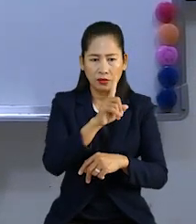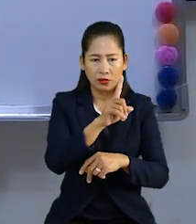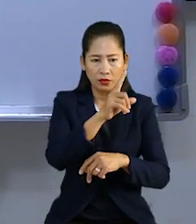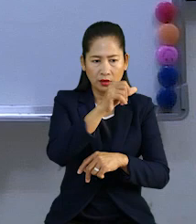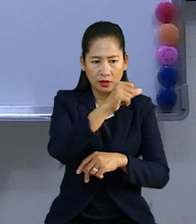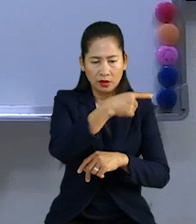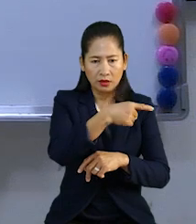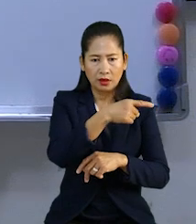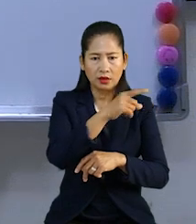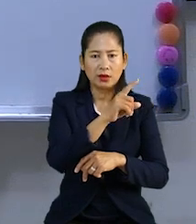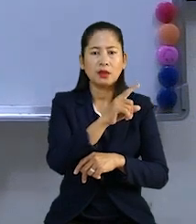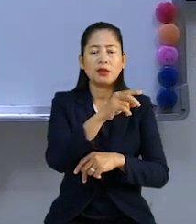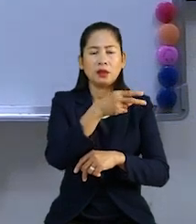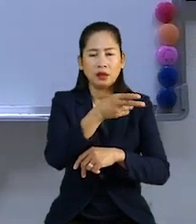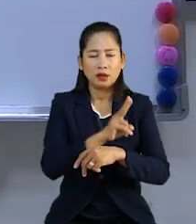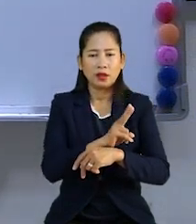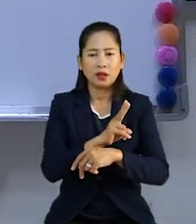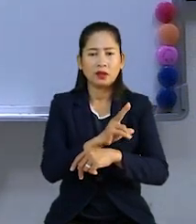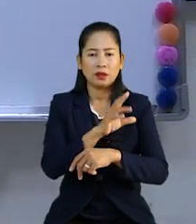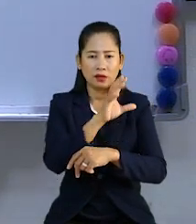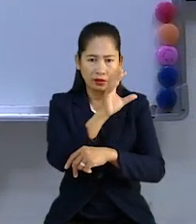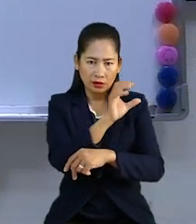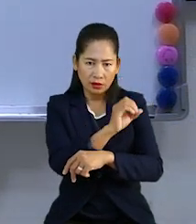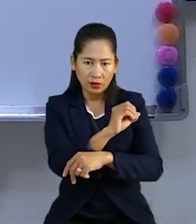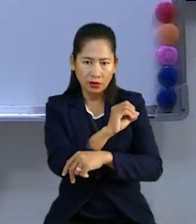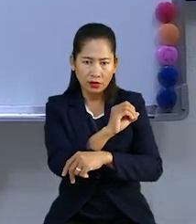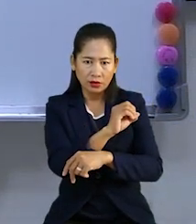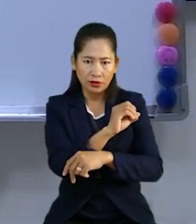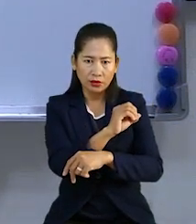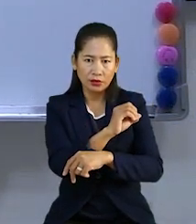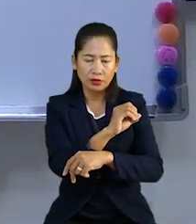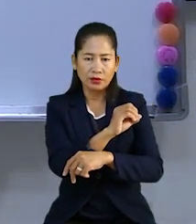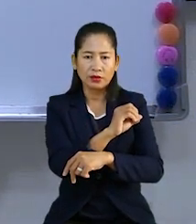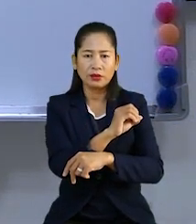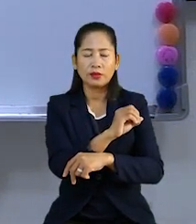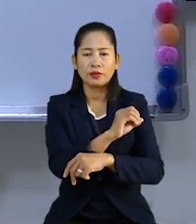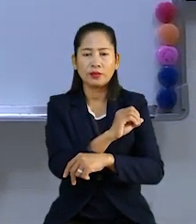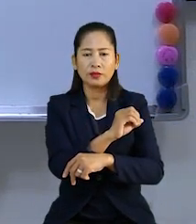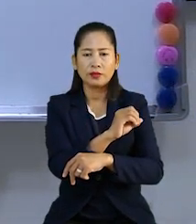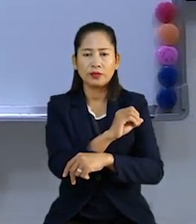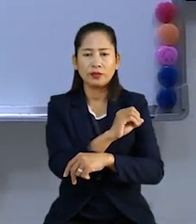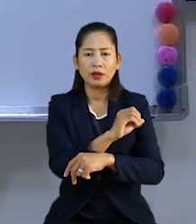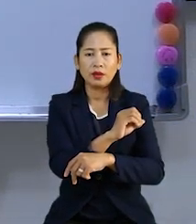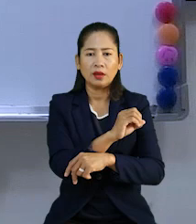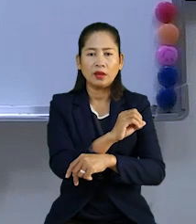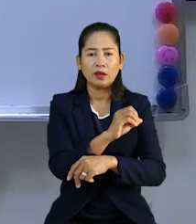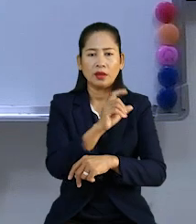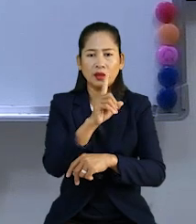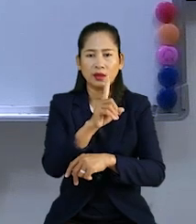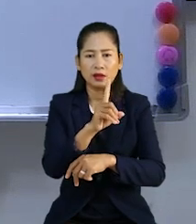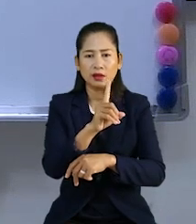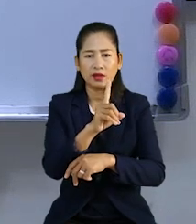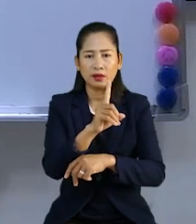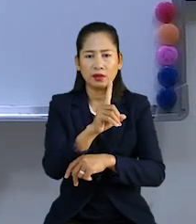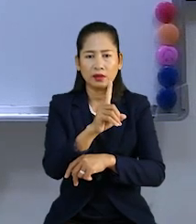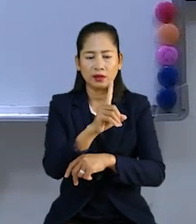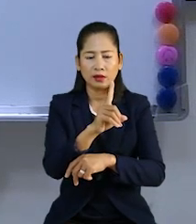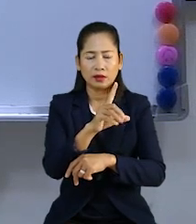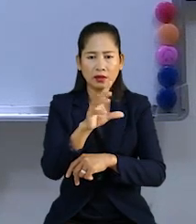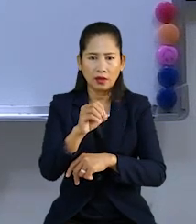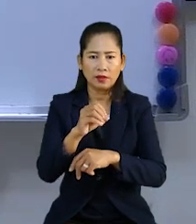sàn, muối chay ở muối tới nơi gió sồn. Chấm nay ai tụng mờ ní bán